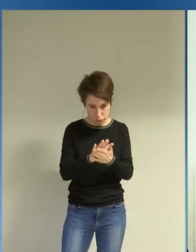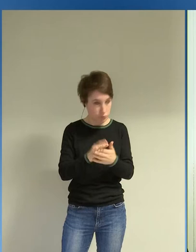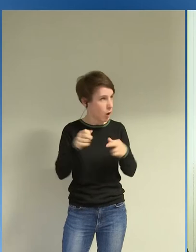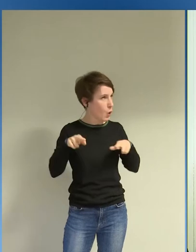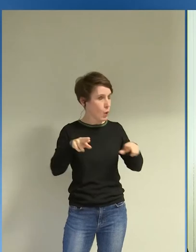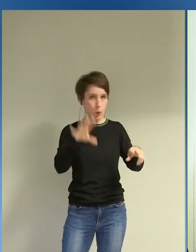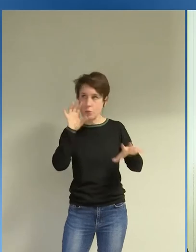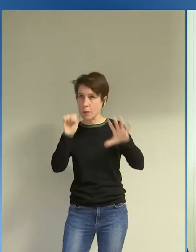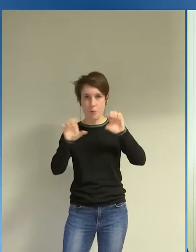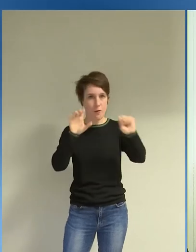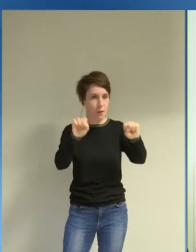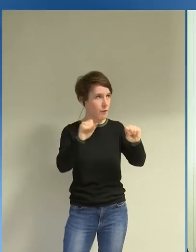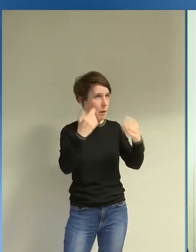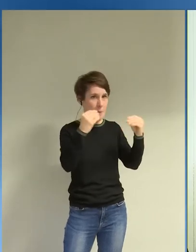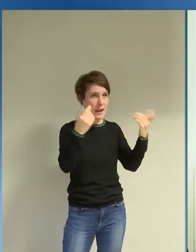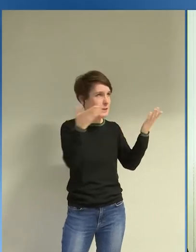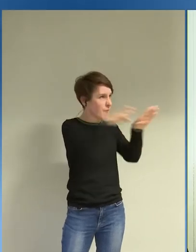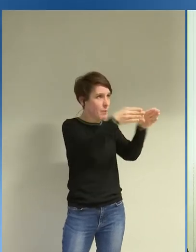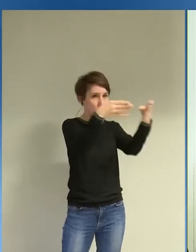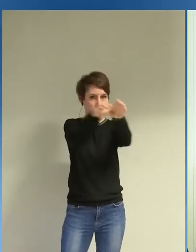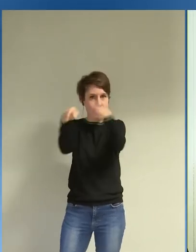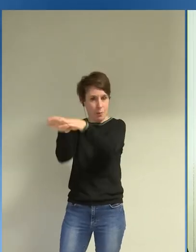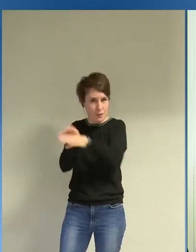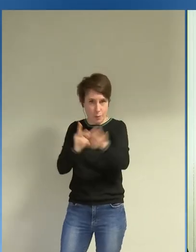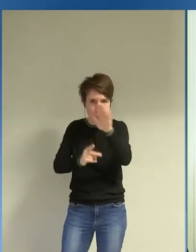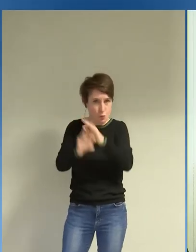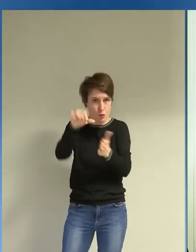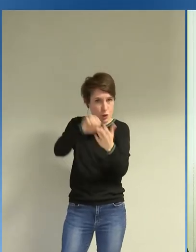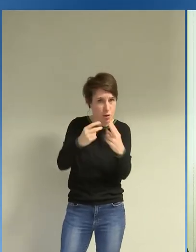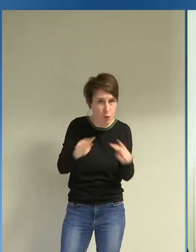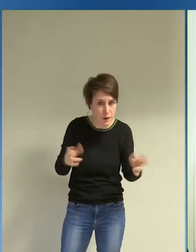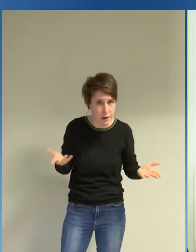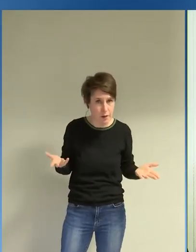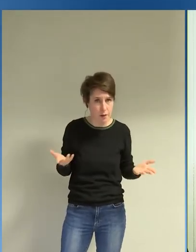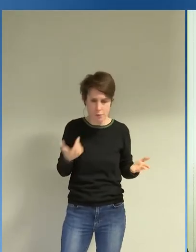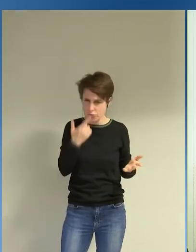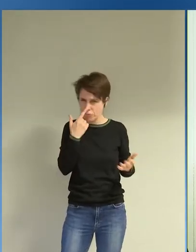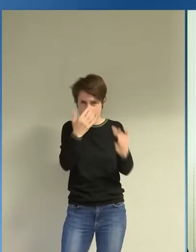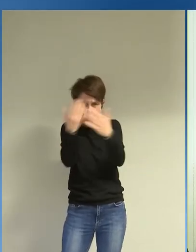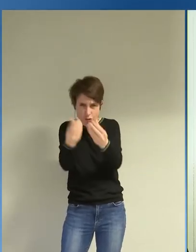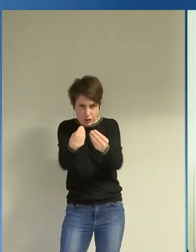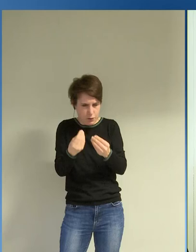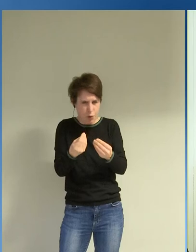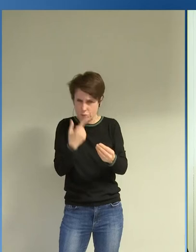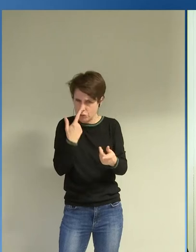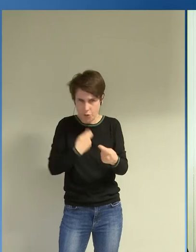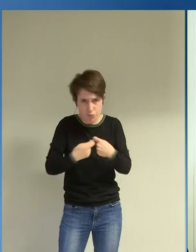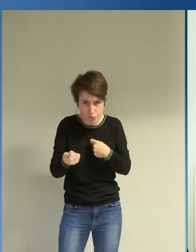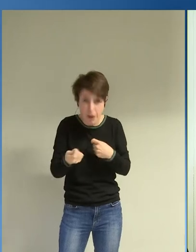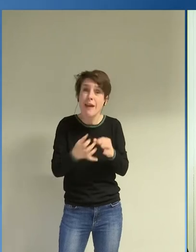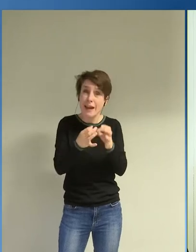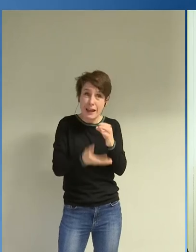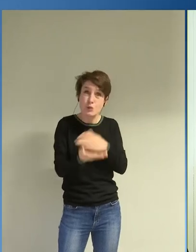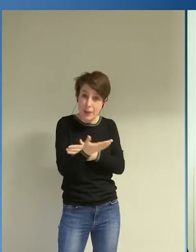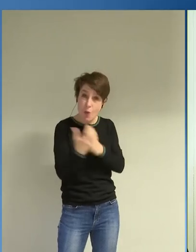fermés rues montorge rue de la république comment peut-on croire à la sincérité de ces données quand vous en êtes rendu à municipaliser le